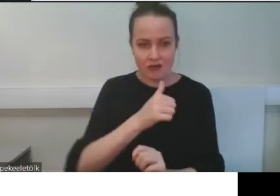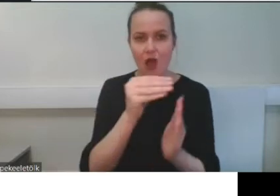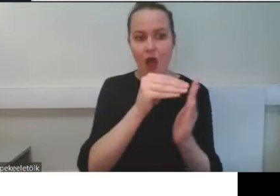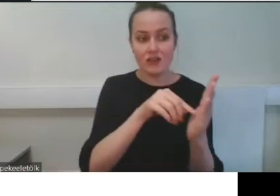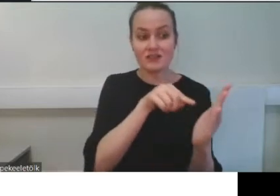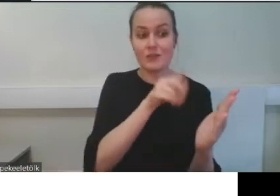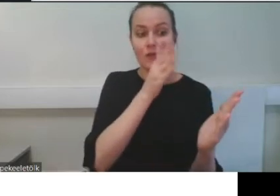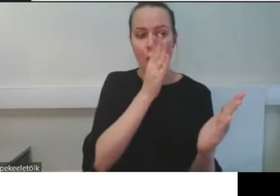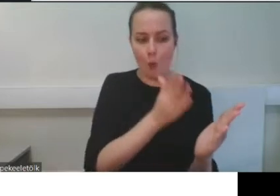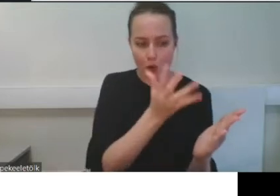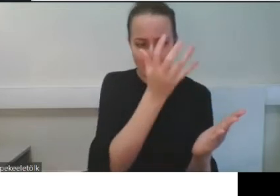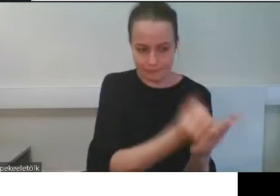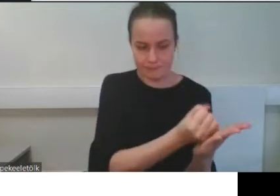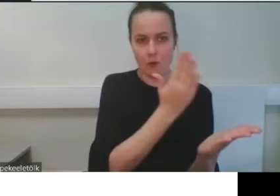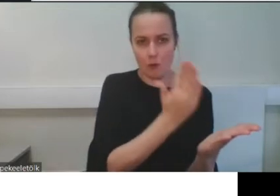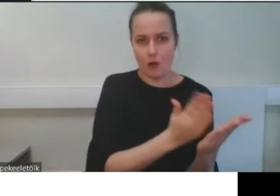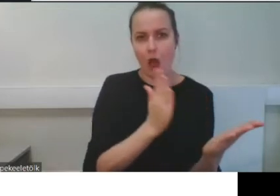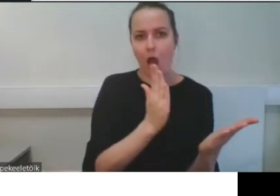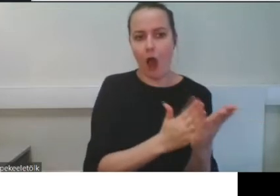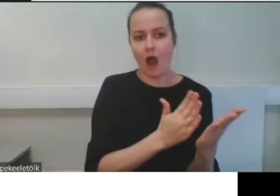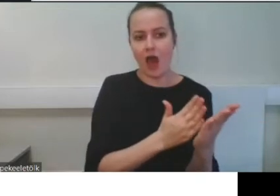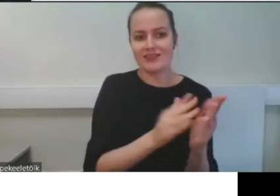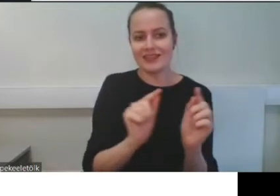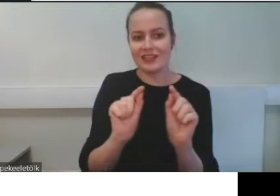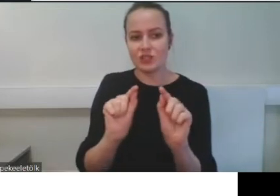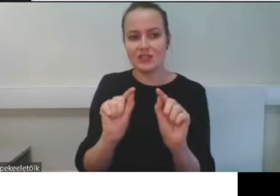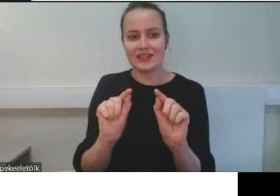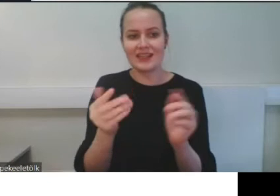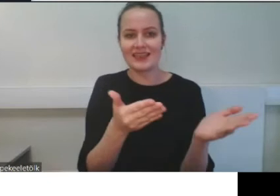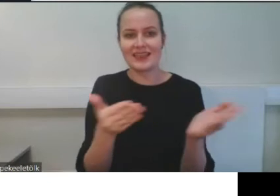iga-aastaselt kohalike omavalitsuste teenuste andmeid .